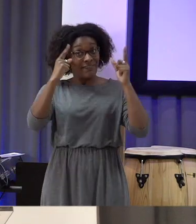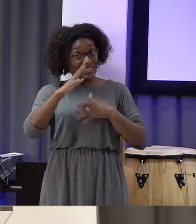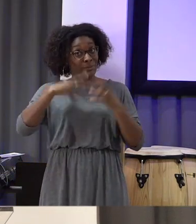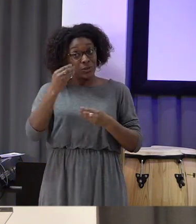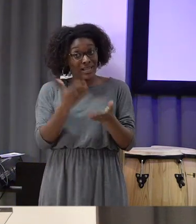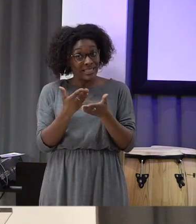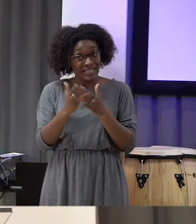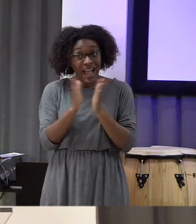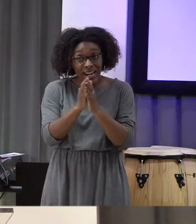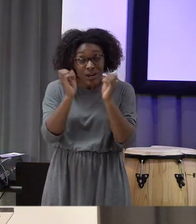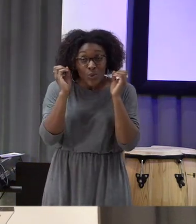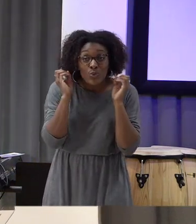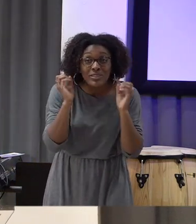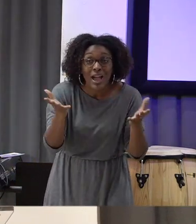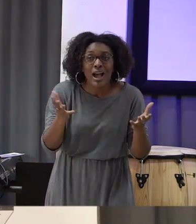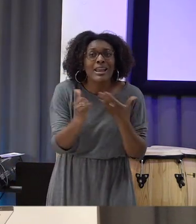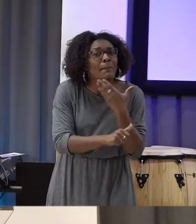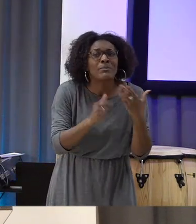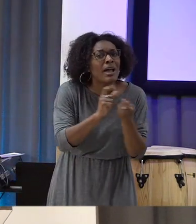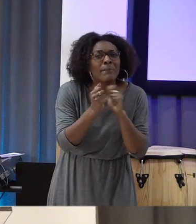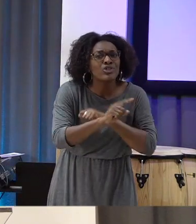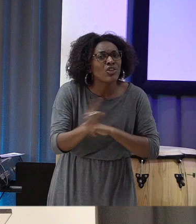Alléluia. La Bible n'a pas changé.